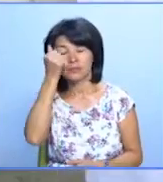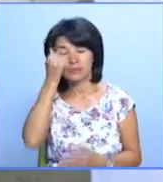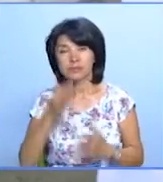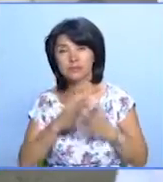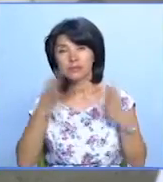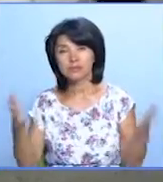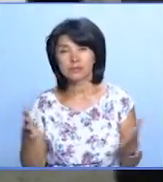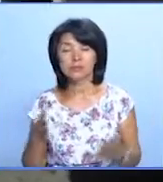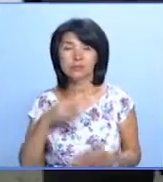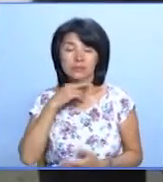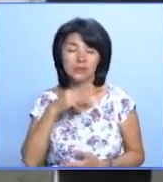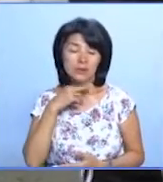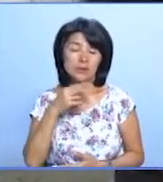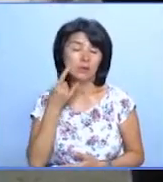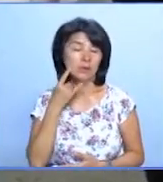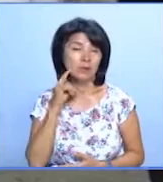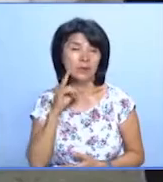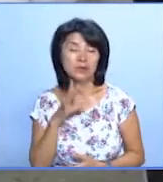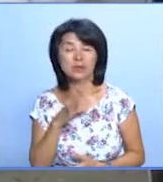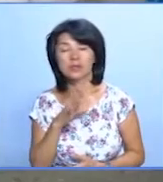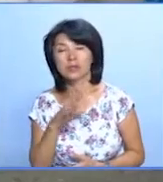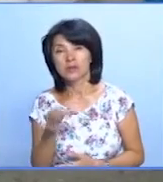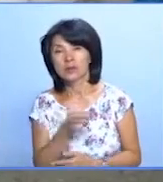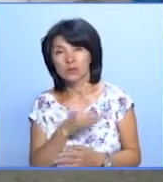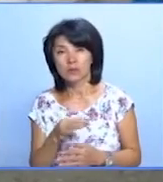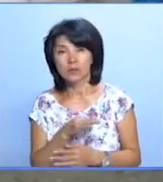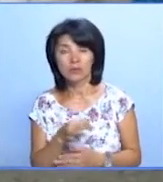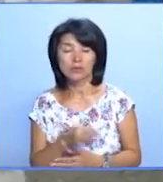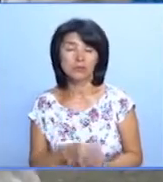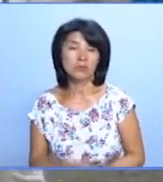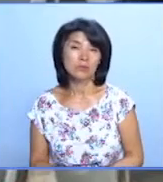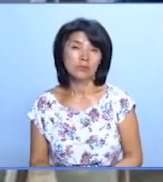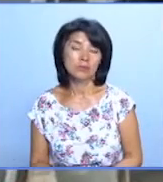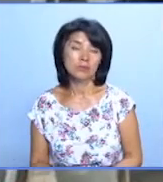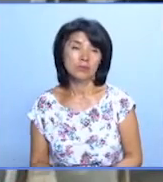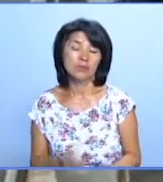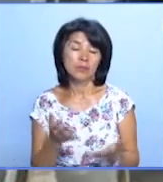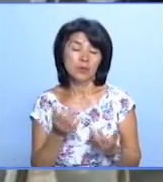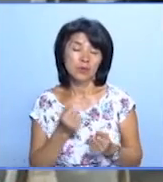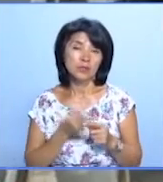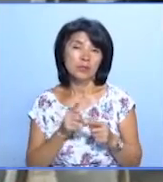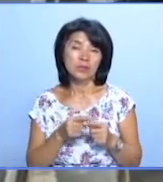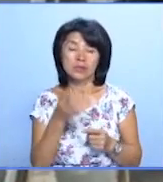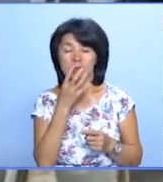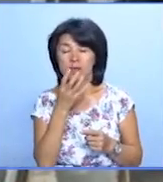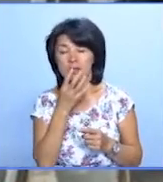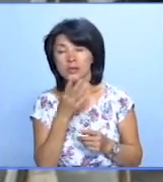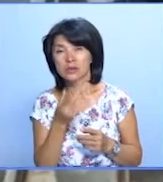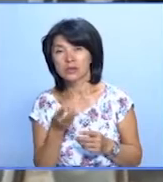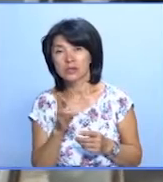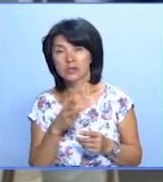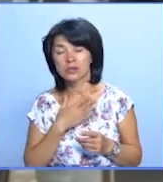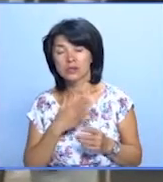благодарность предпринимателям Павлодарской области касаемо вот общественного фонда «Жена Павлодар». Получение этих кислородных концентраторов для нас –